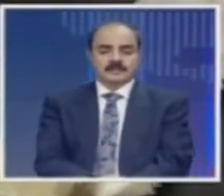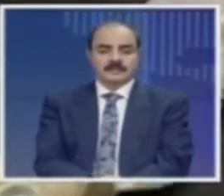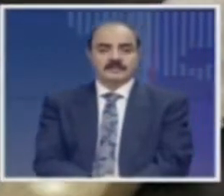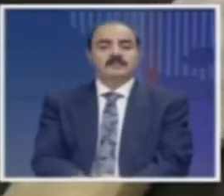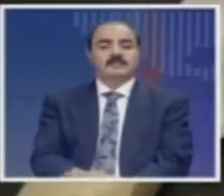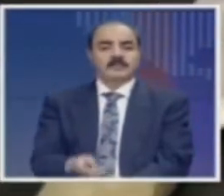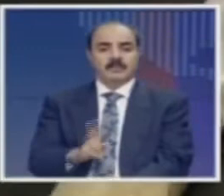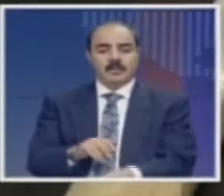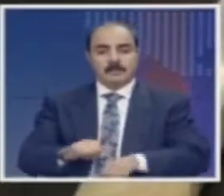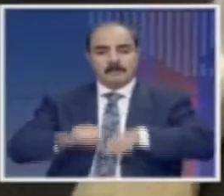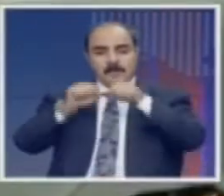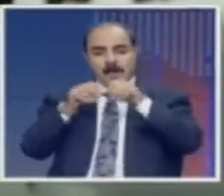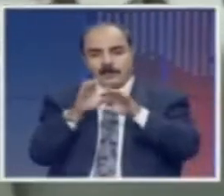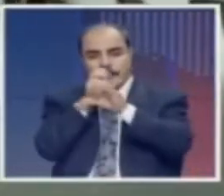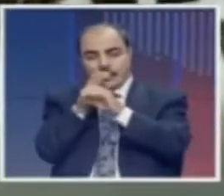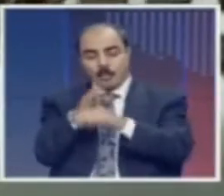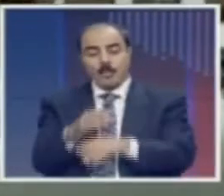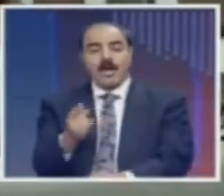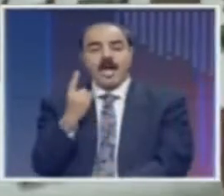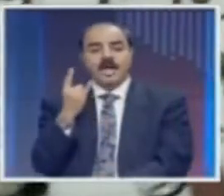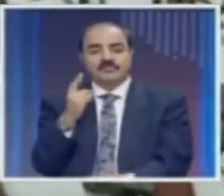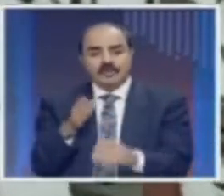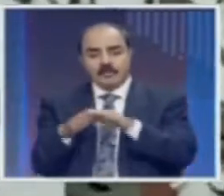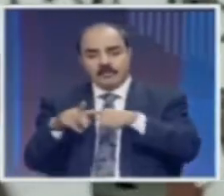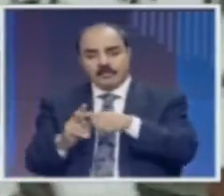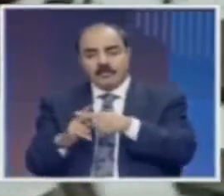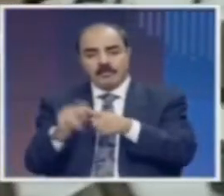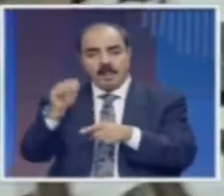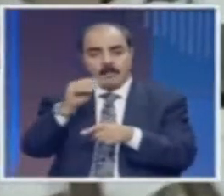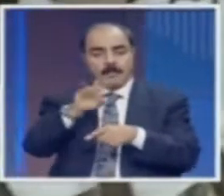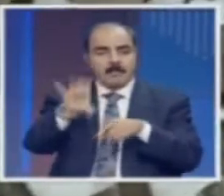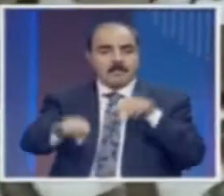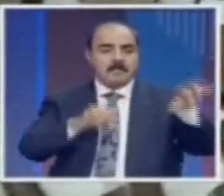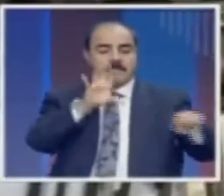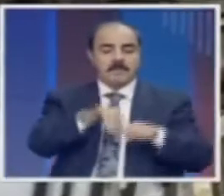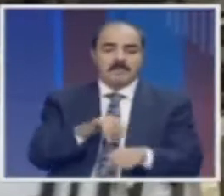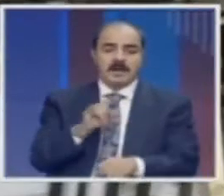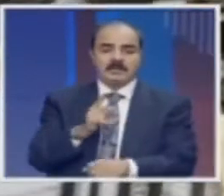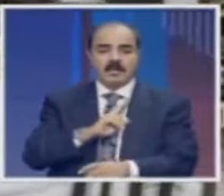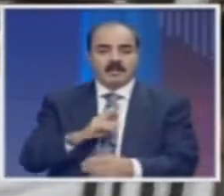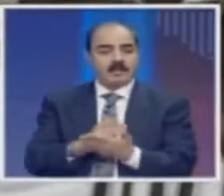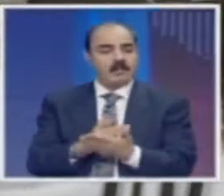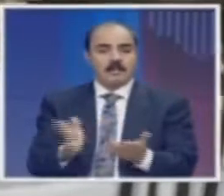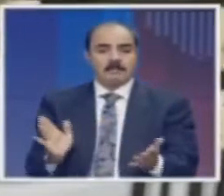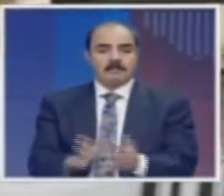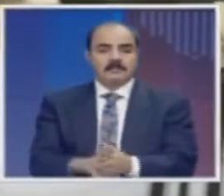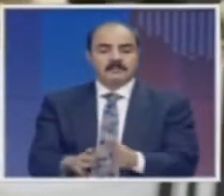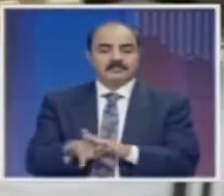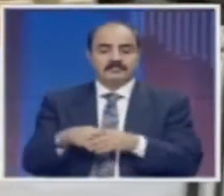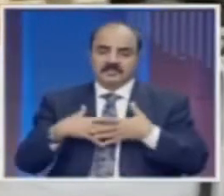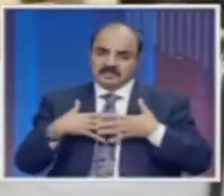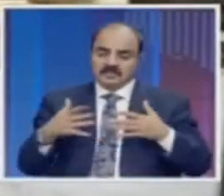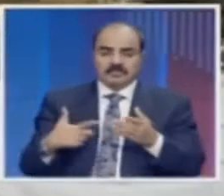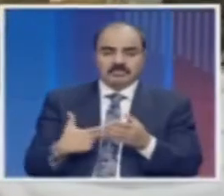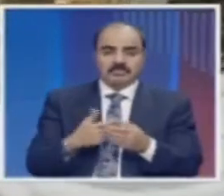6578 قطعة سلاح أبيض. كما تم ضبط 10 ورش لتصنيع الأسلحة النارية غير مرخصة، وبها أسلحة